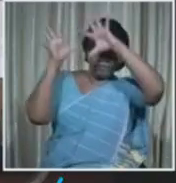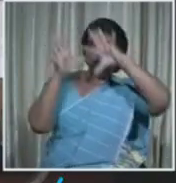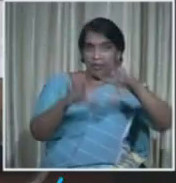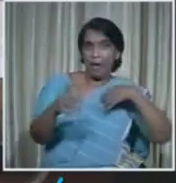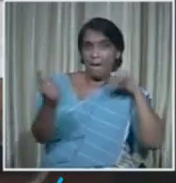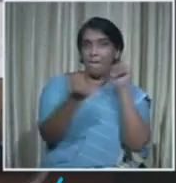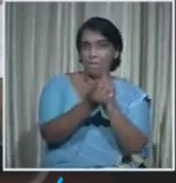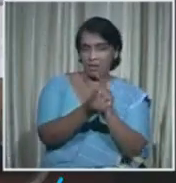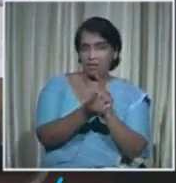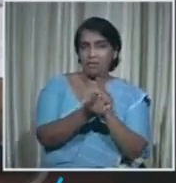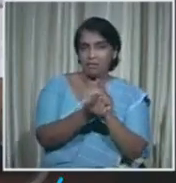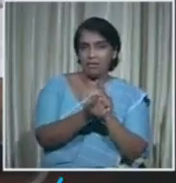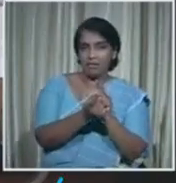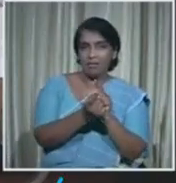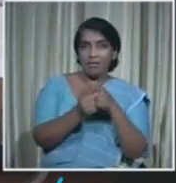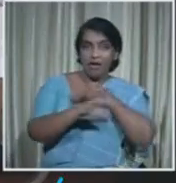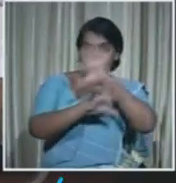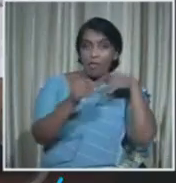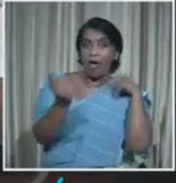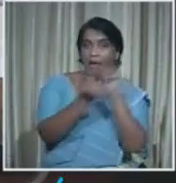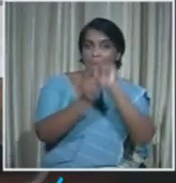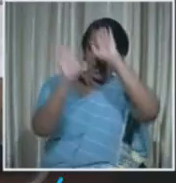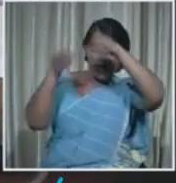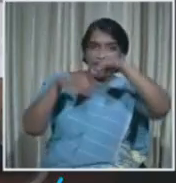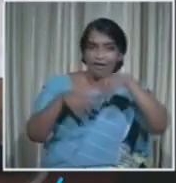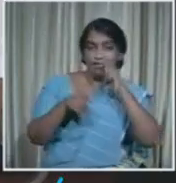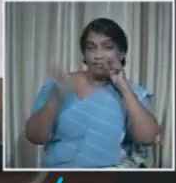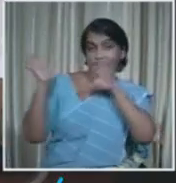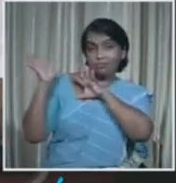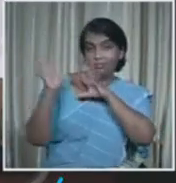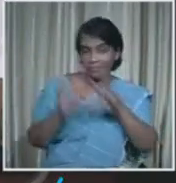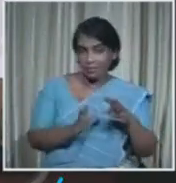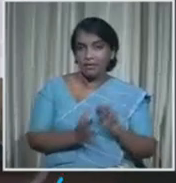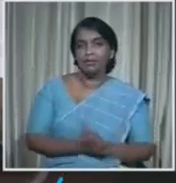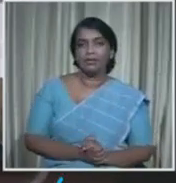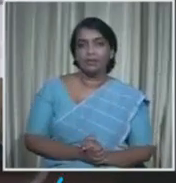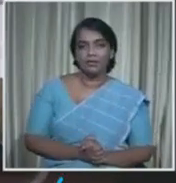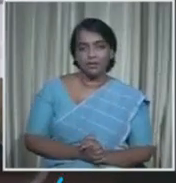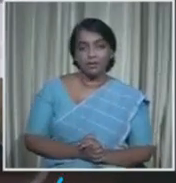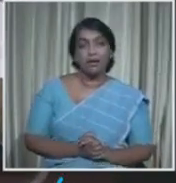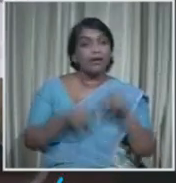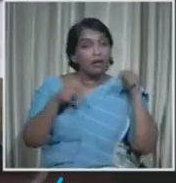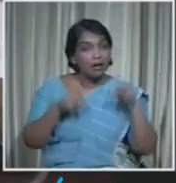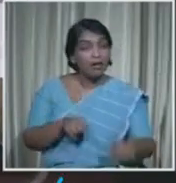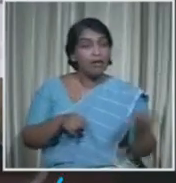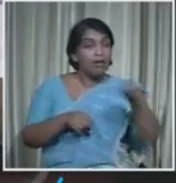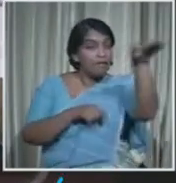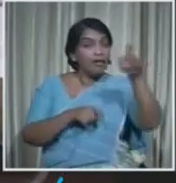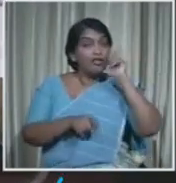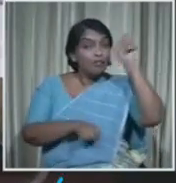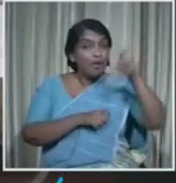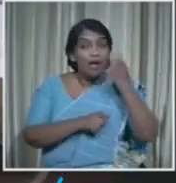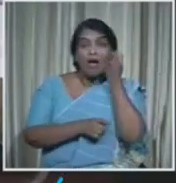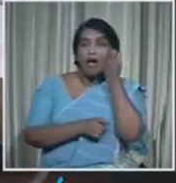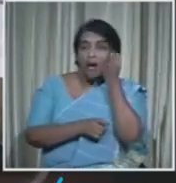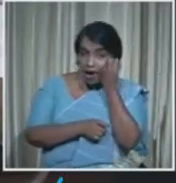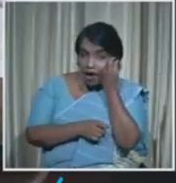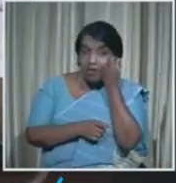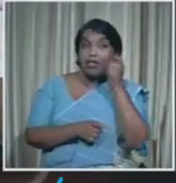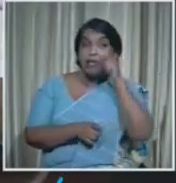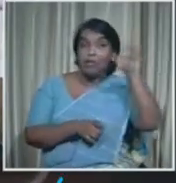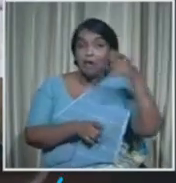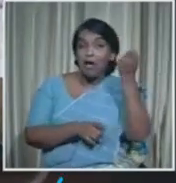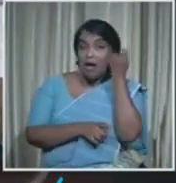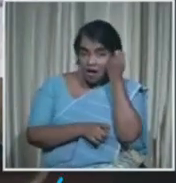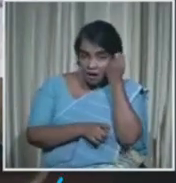වෙන්න අපි ඔක්කොම හම් වෙන්න එනවලු හරි කරුණා කරලා මේ මහ පොළවේ මතය මහ පොළවේ